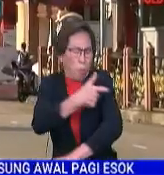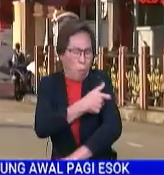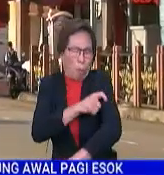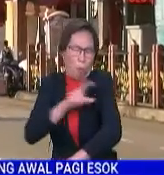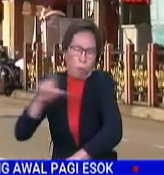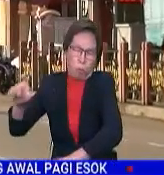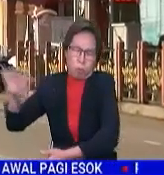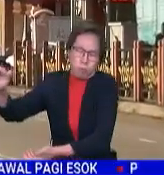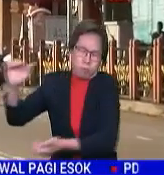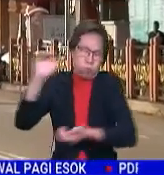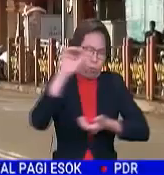ini